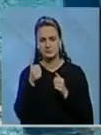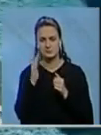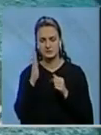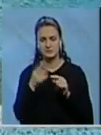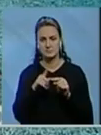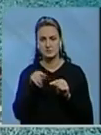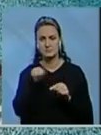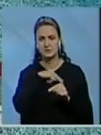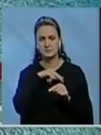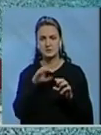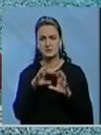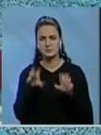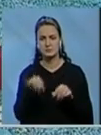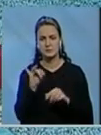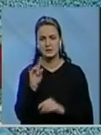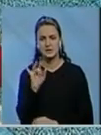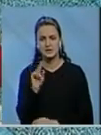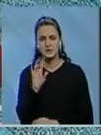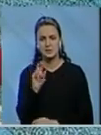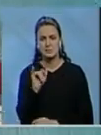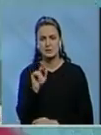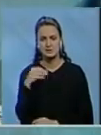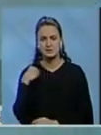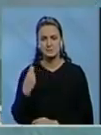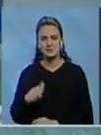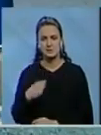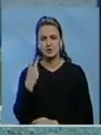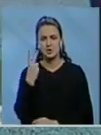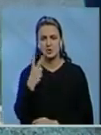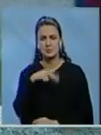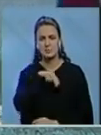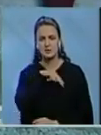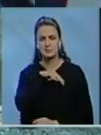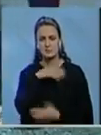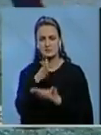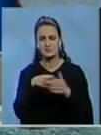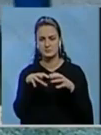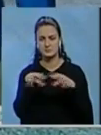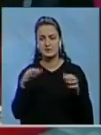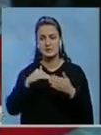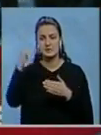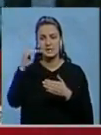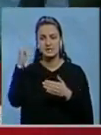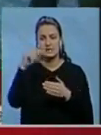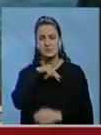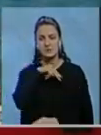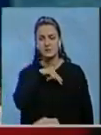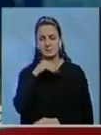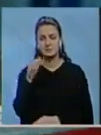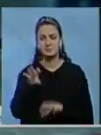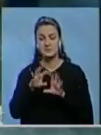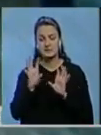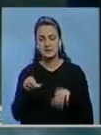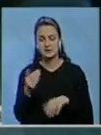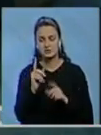საქართველოს პარლამენტის თავმჯდომარემ ირაკლი კობახიძემ საფრანგეთის ორპალატიანი პარლამენტის ზედა პალატის სენატის პრეზიდენტთან